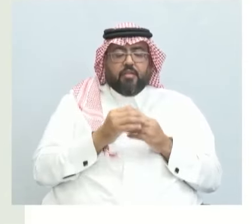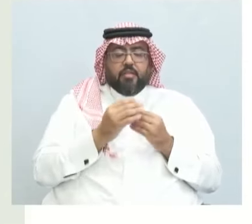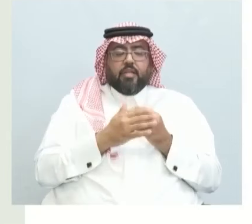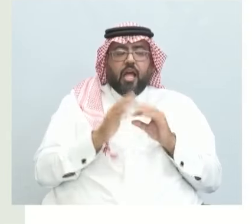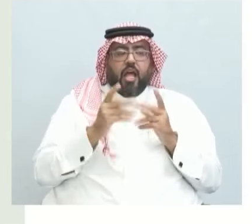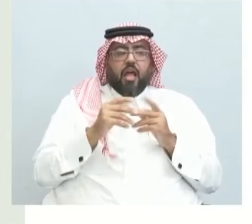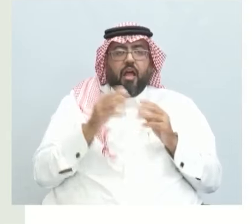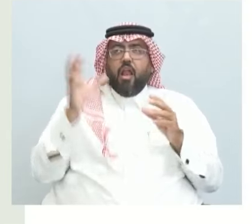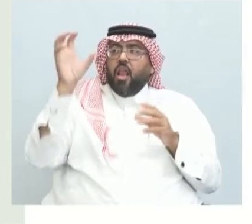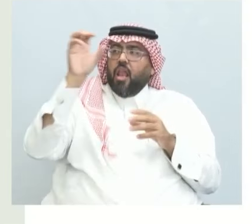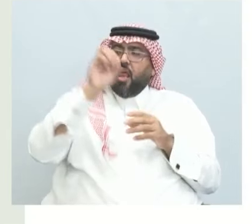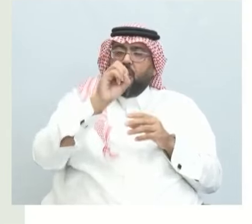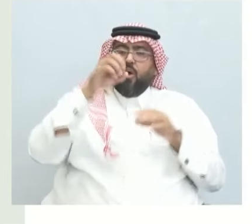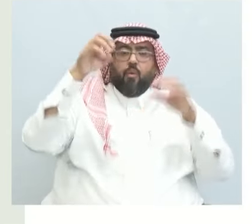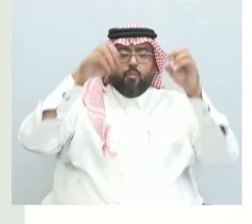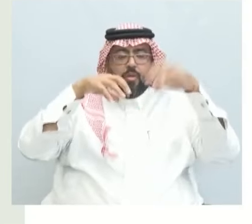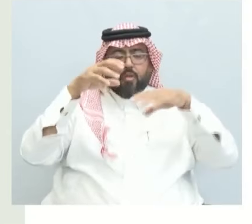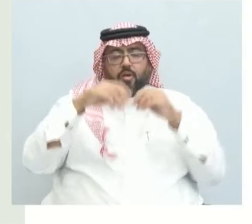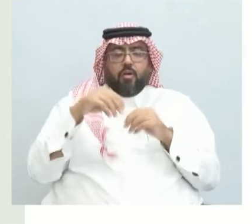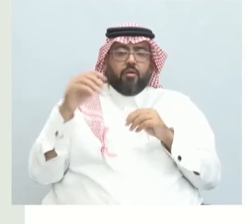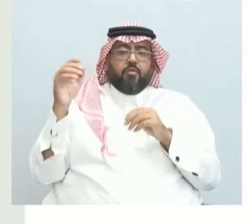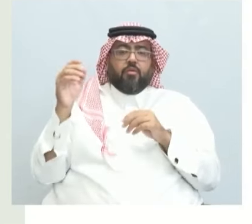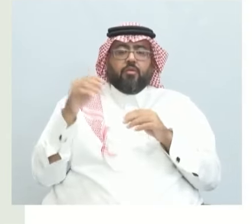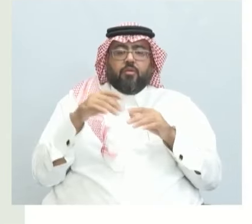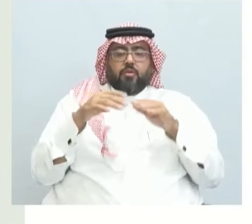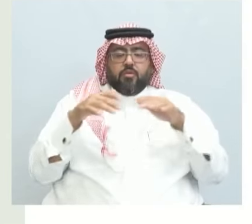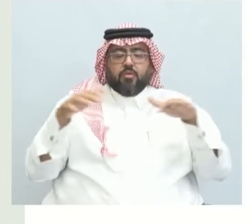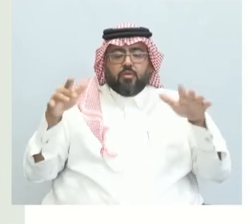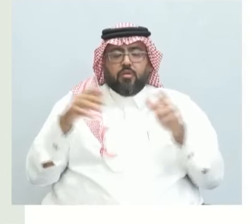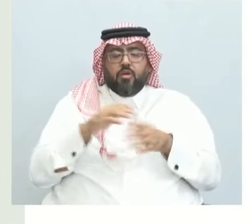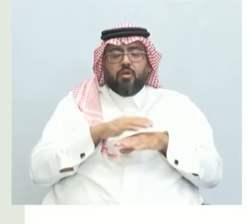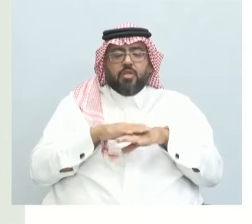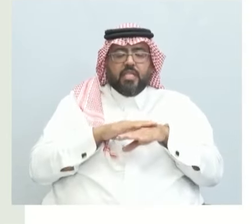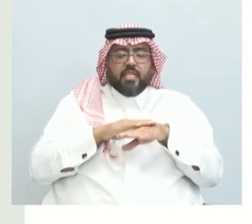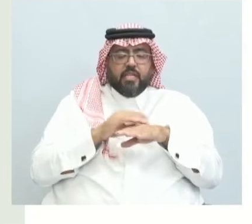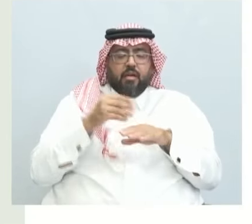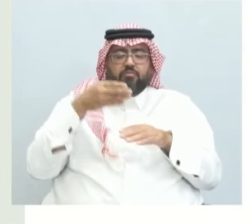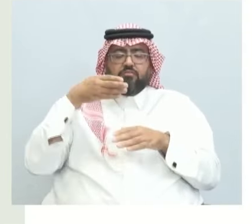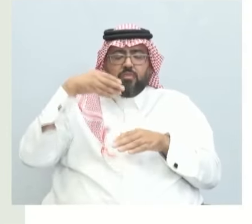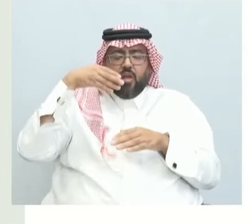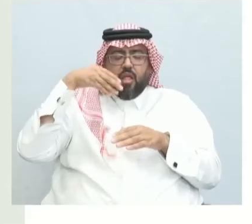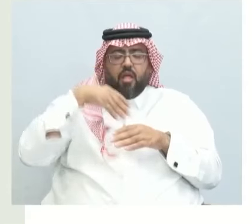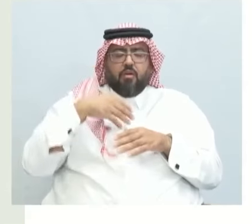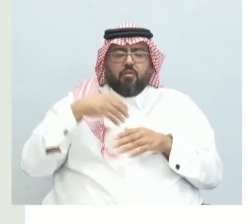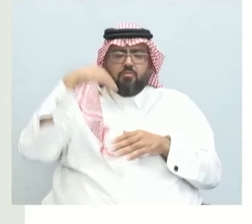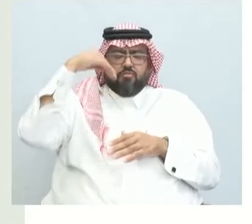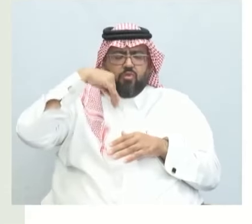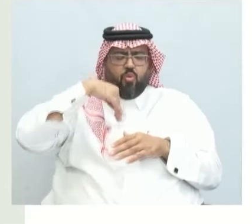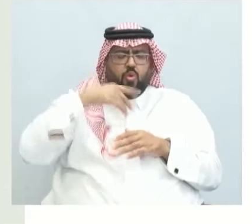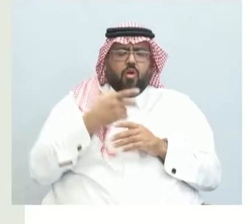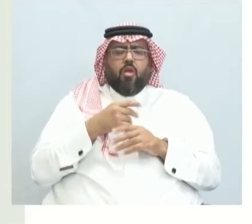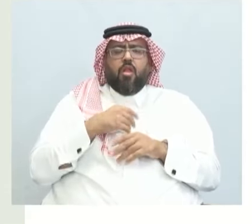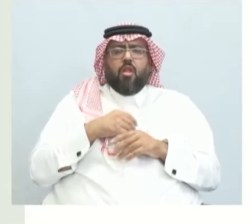وصف ليلها ومطرها وسحاب وسراب وكان احساسه بها عميقا صادقا لا زيف فيه